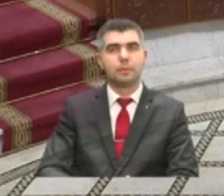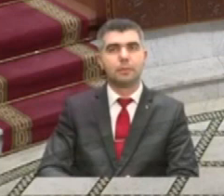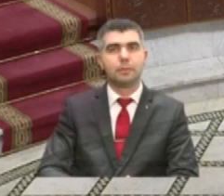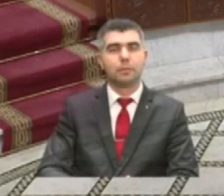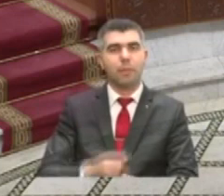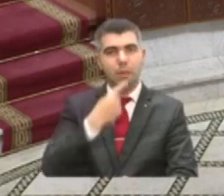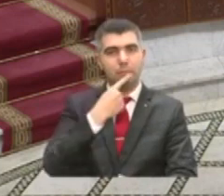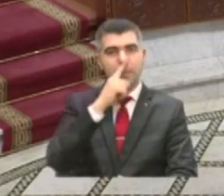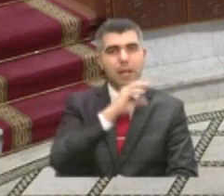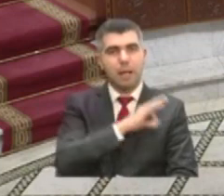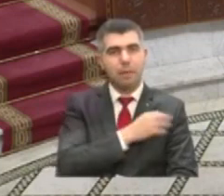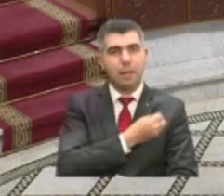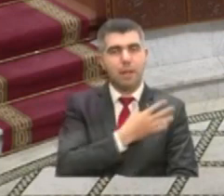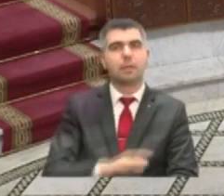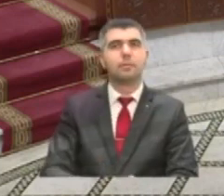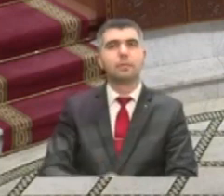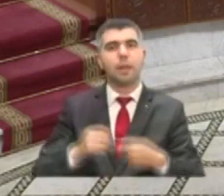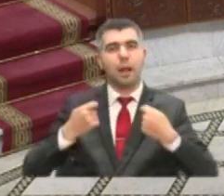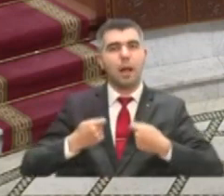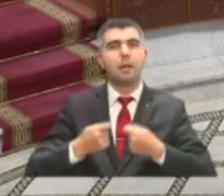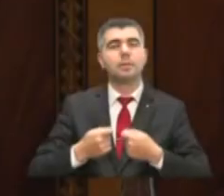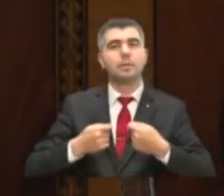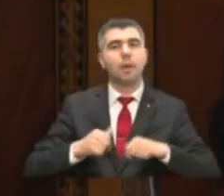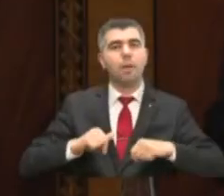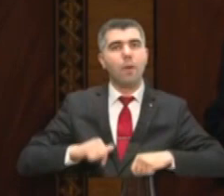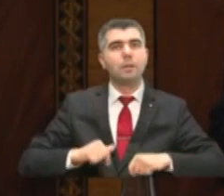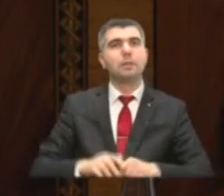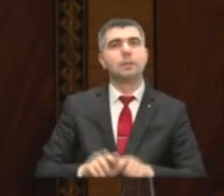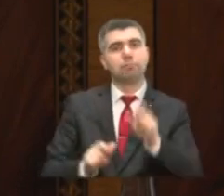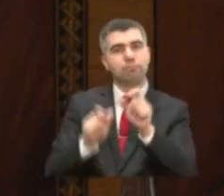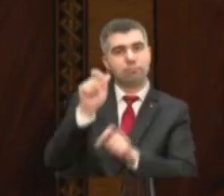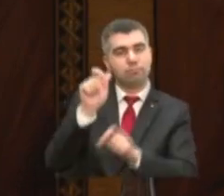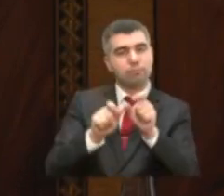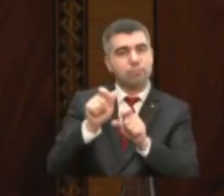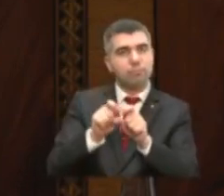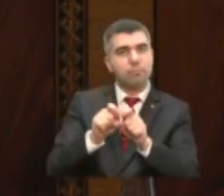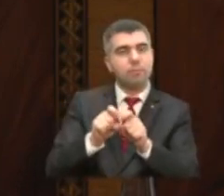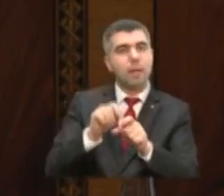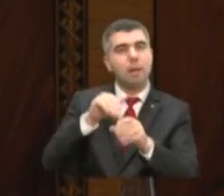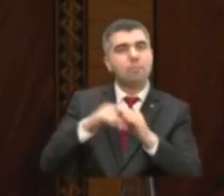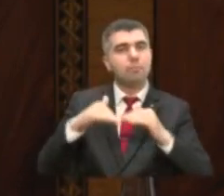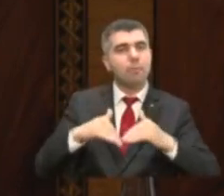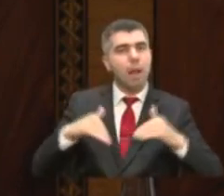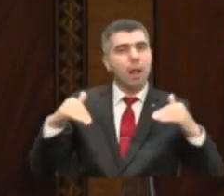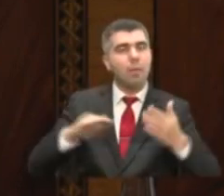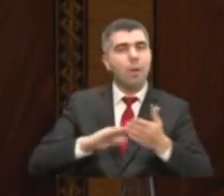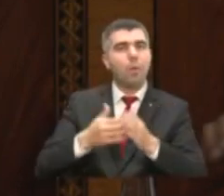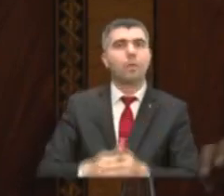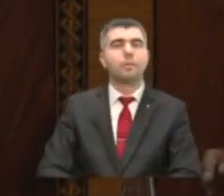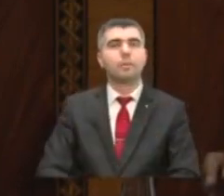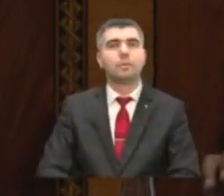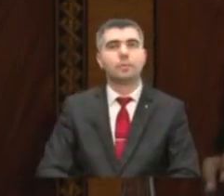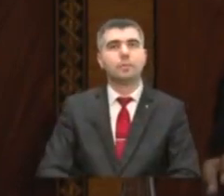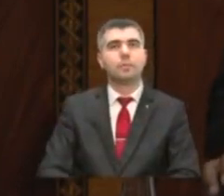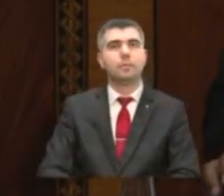بسم الله الرحمن الرحيم. سيد رئيس، سيد رئيس الحكومة، سيد وزير الدولة، السادة الوزراء، السيدة الوزيرة، السادة النواب والنائبات،